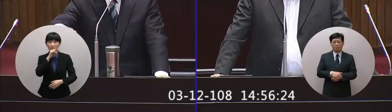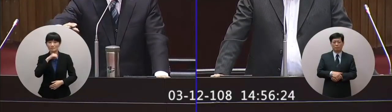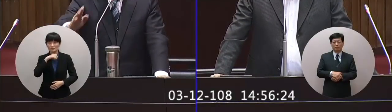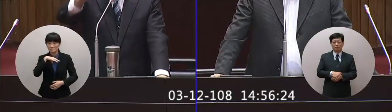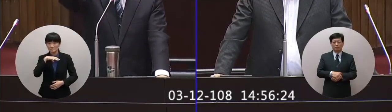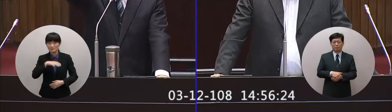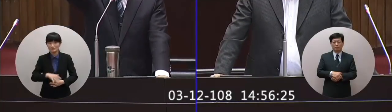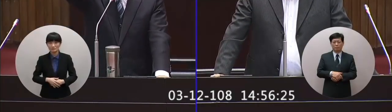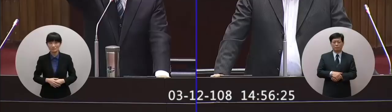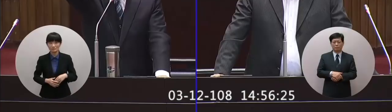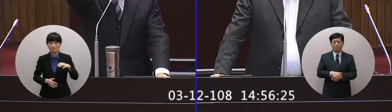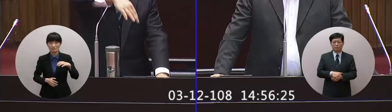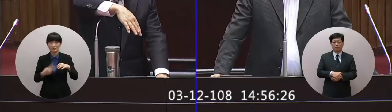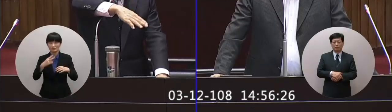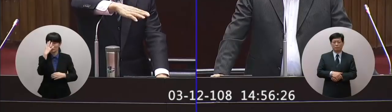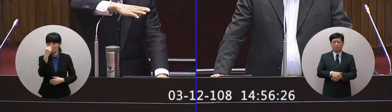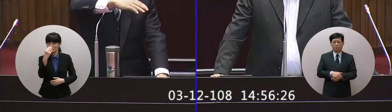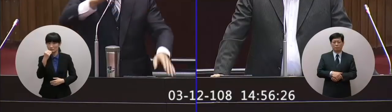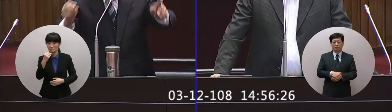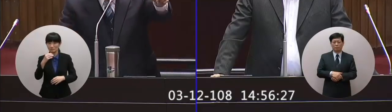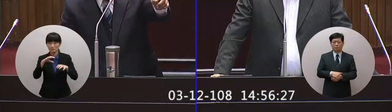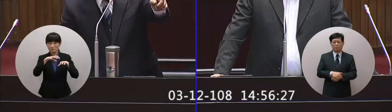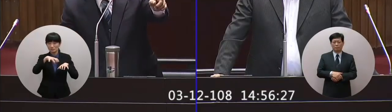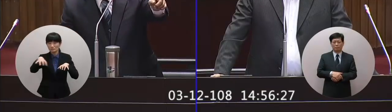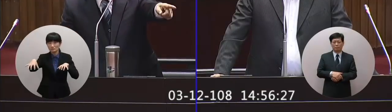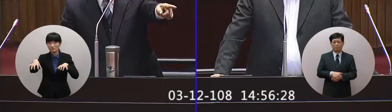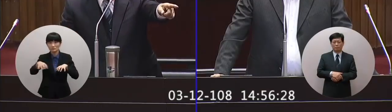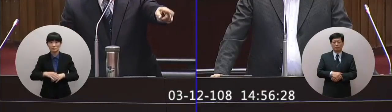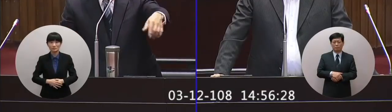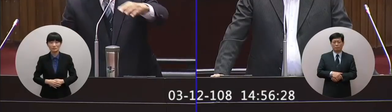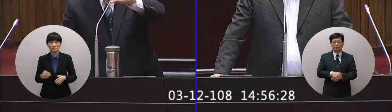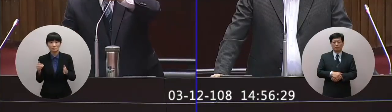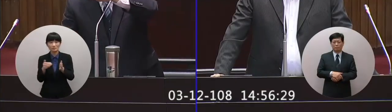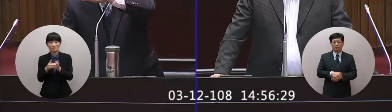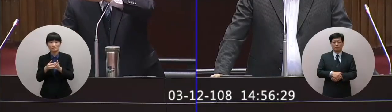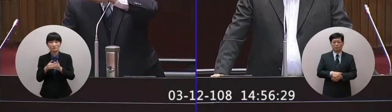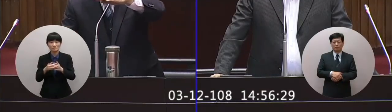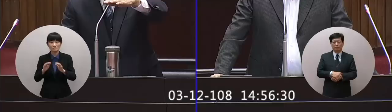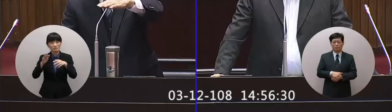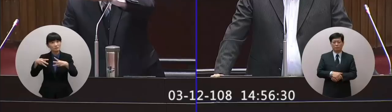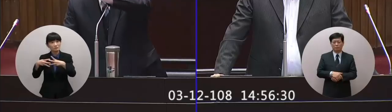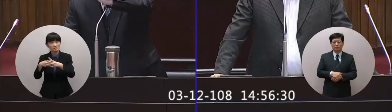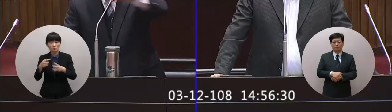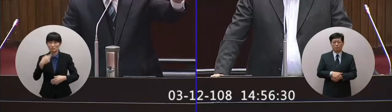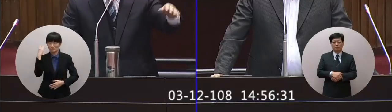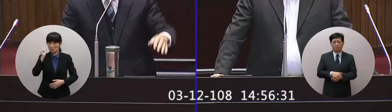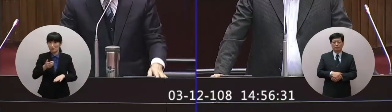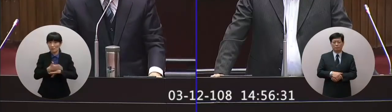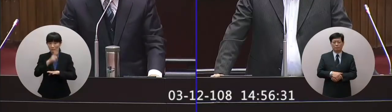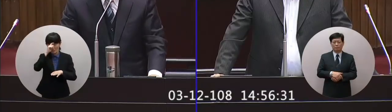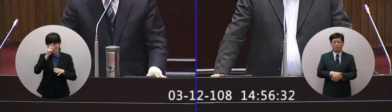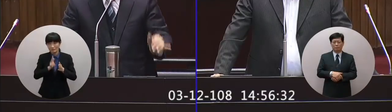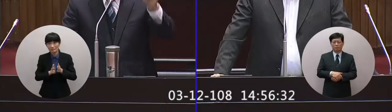地，一站高架，搁一站搁平地，安尼一直到潮州。所以我当时采取专